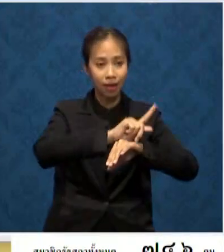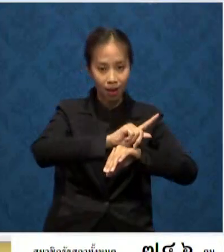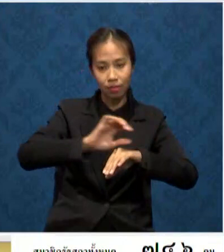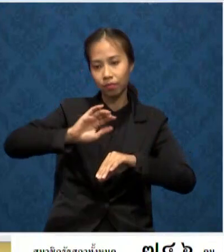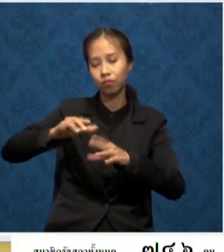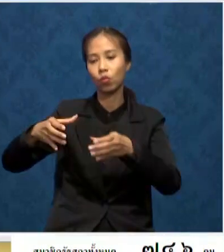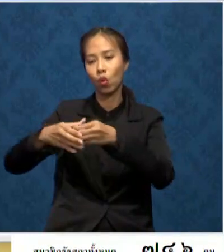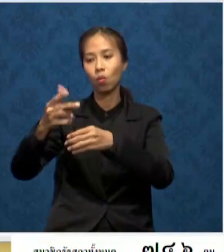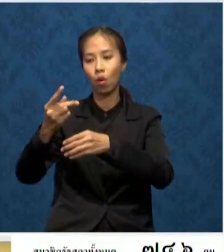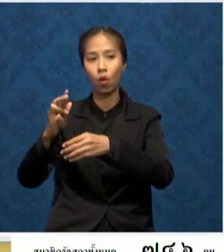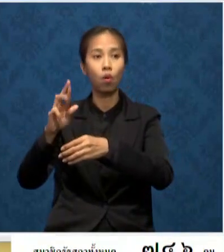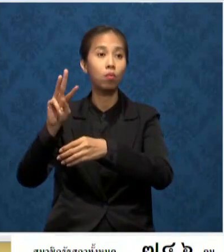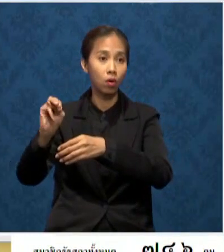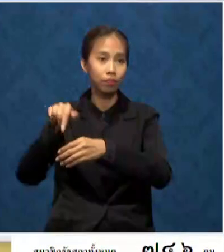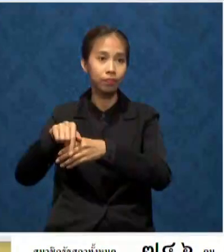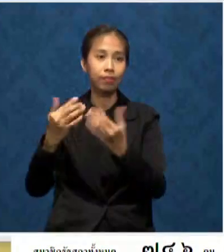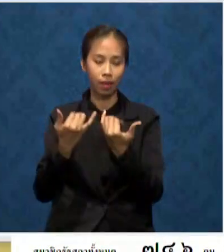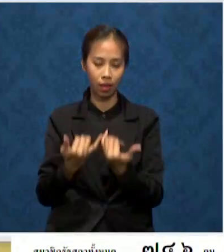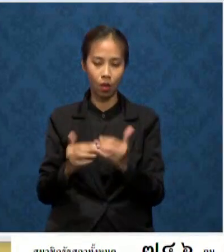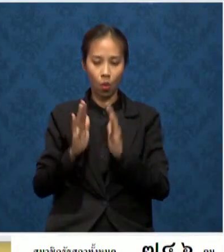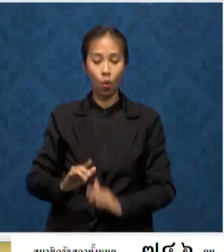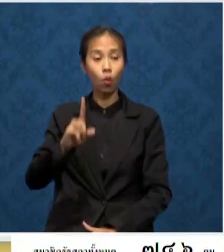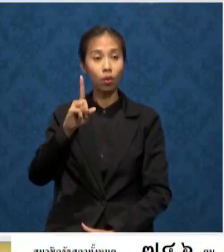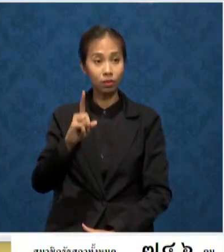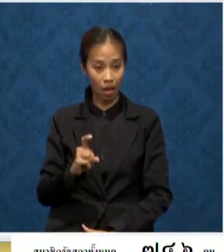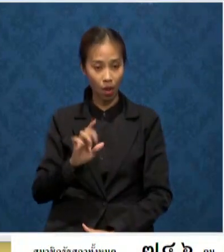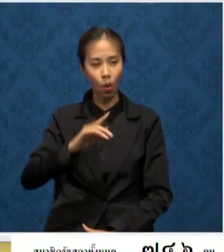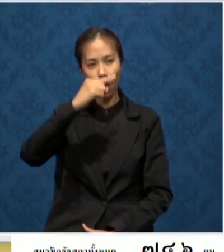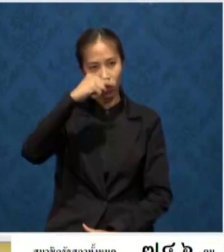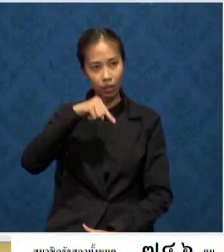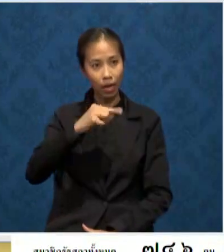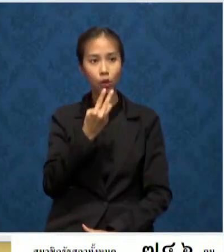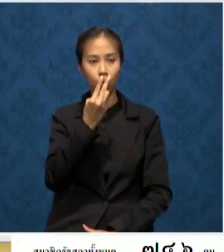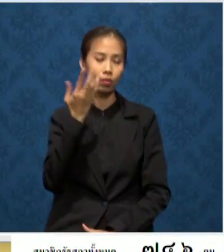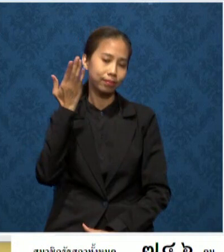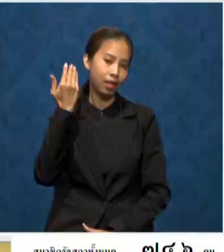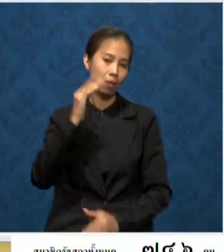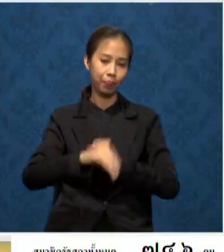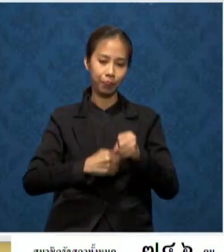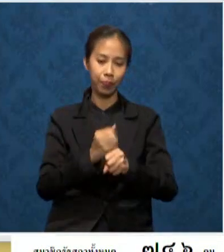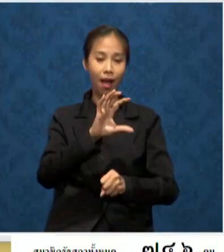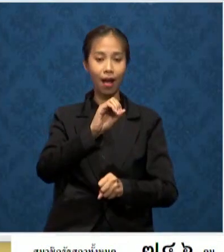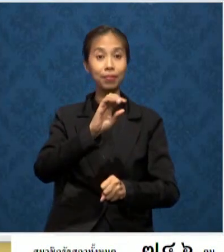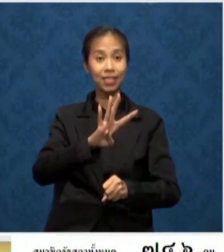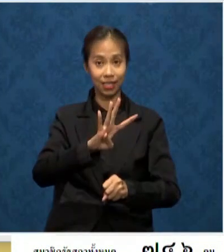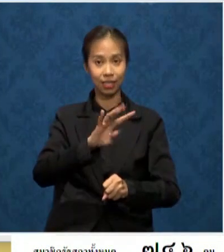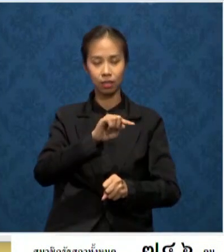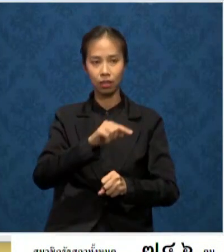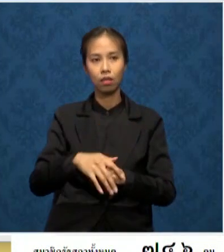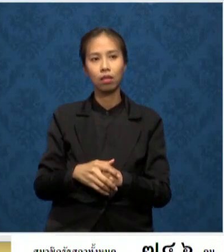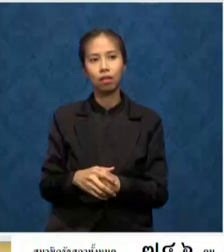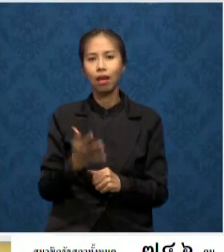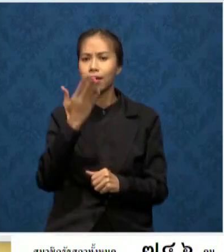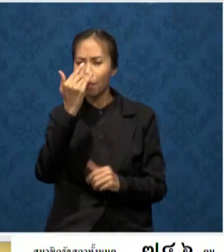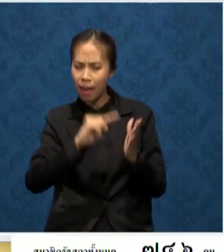วาตัเลขผู้เสียชีวของประเทศไยถ้าเราดูตั้แต่ปี 2554ทำไมตอง 25